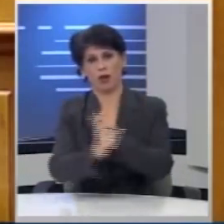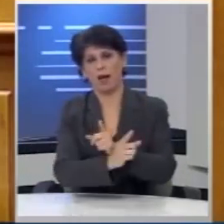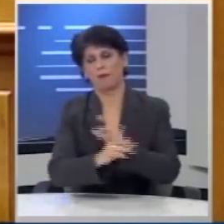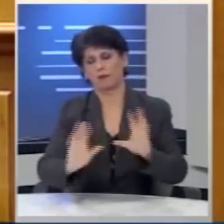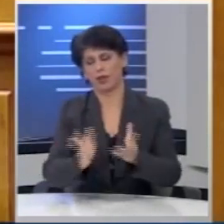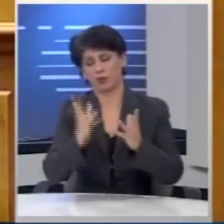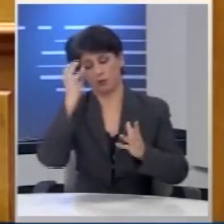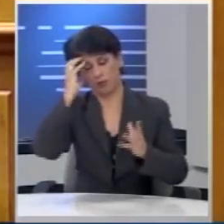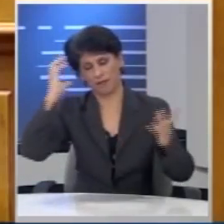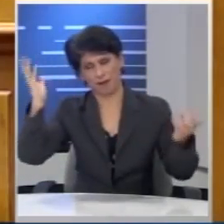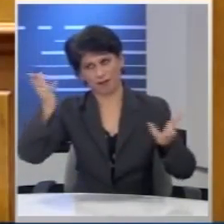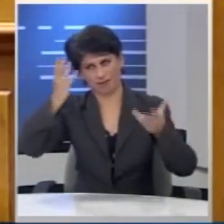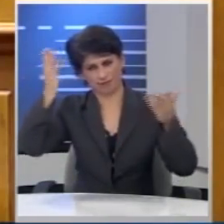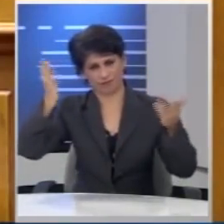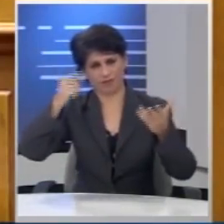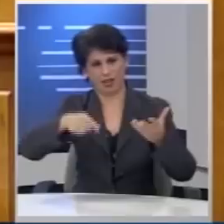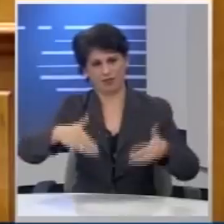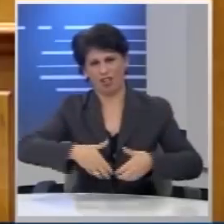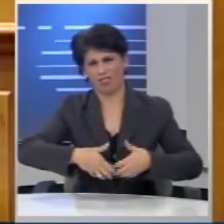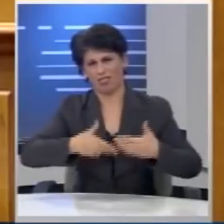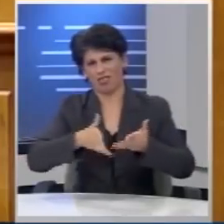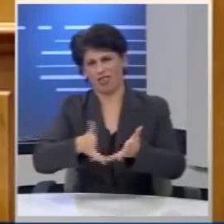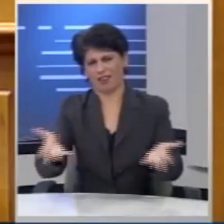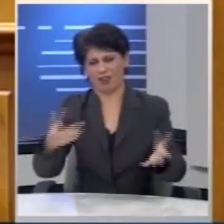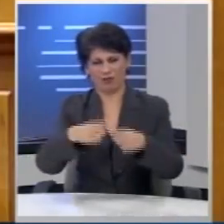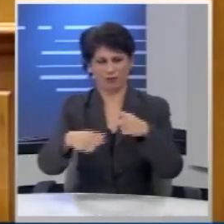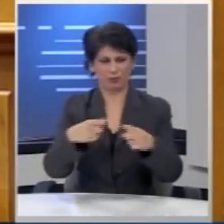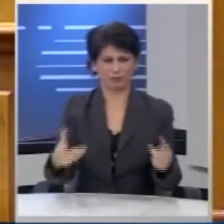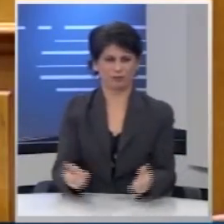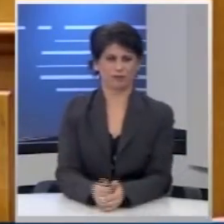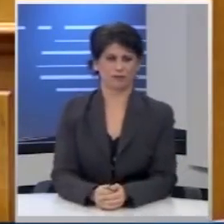πάντων, που να θυμάται κανείς αυτό το γελίο αυτής της αντιπαράθεσης.